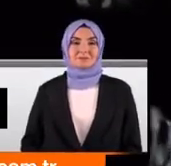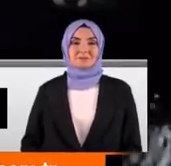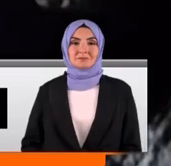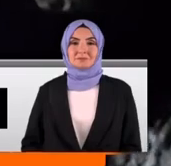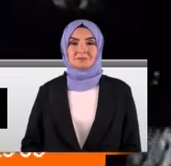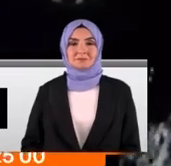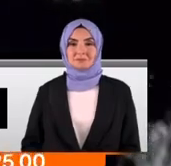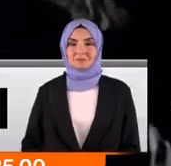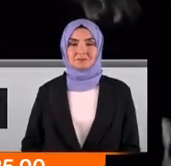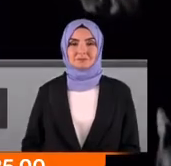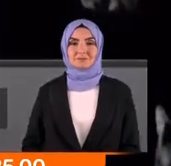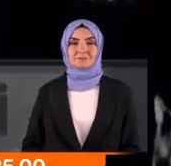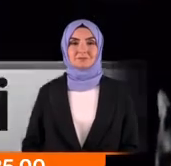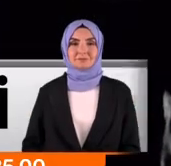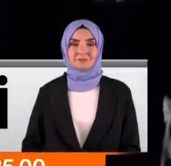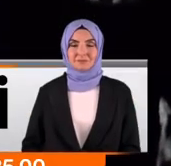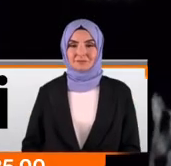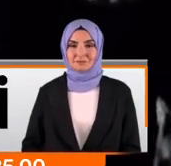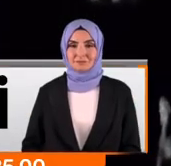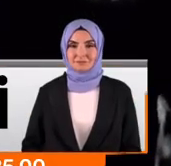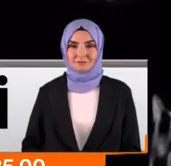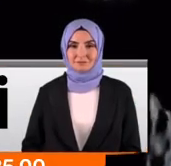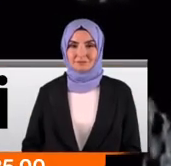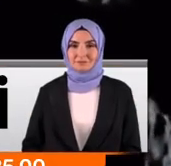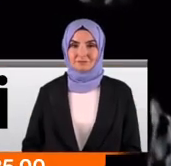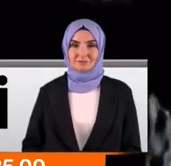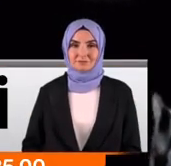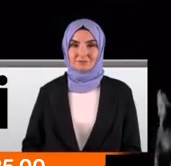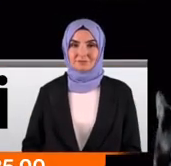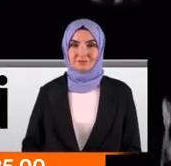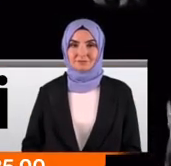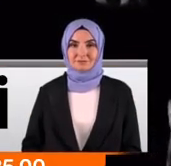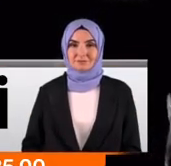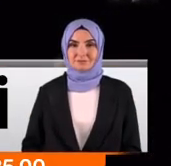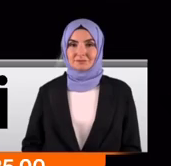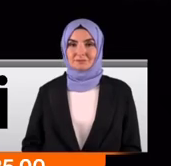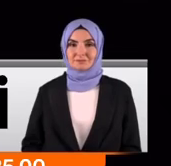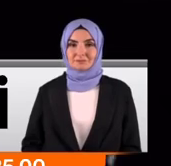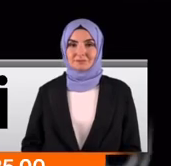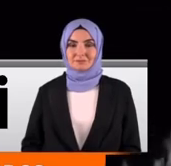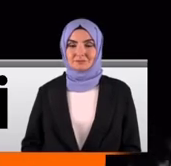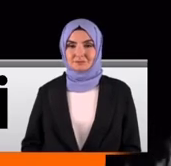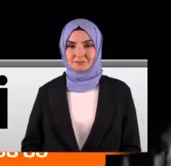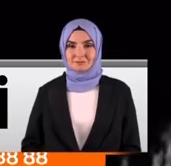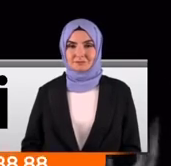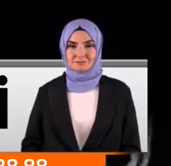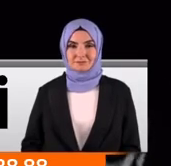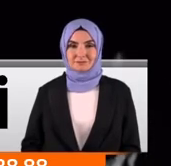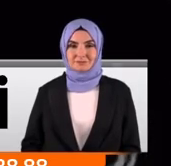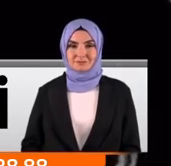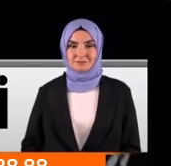içi darlaşıyor. Bakın şu anda vücudum buradan girmiyor. Biz ilerlemeye çalışıyoruz